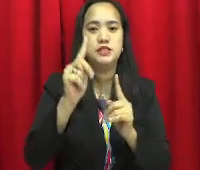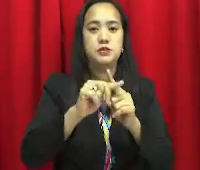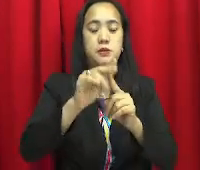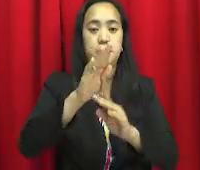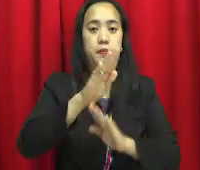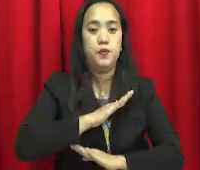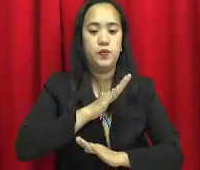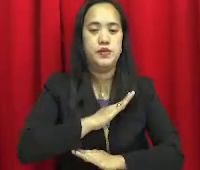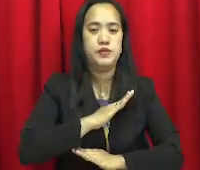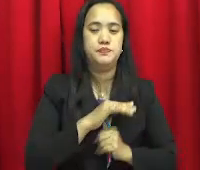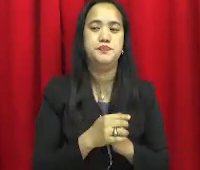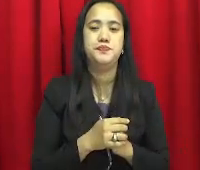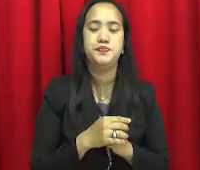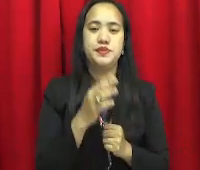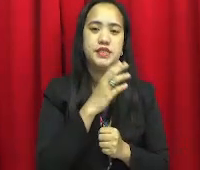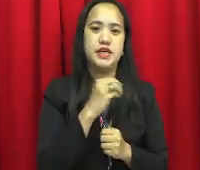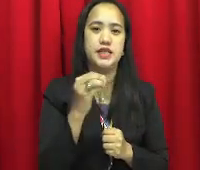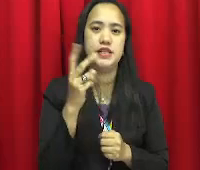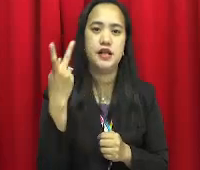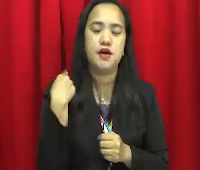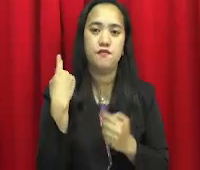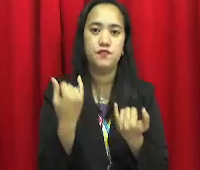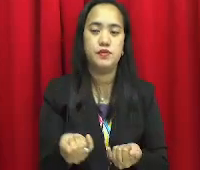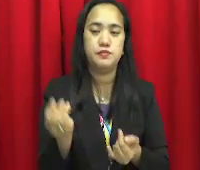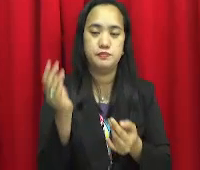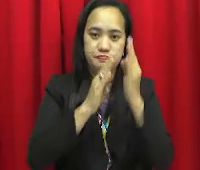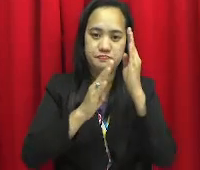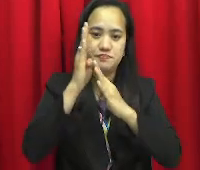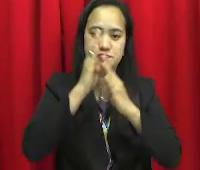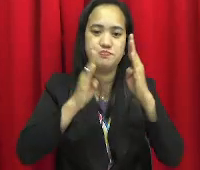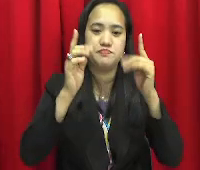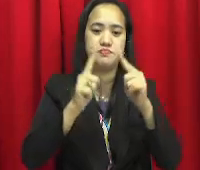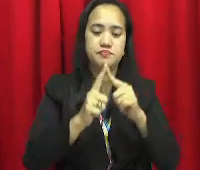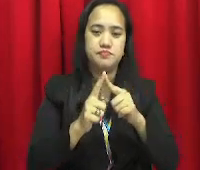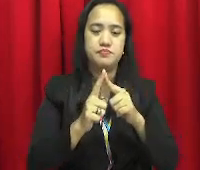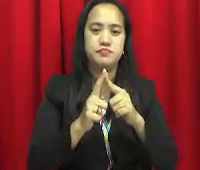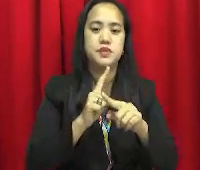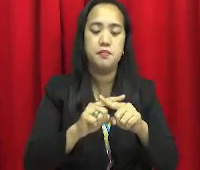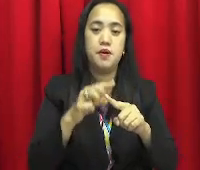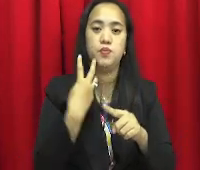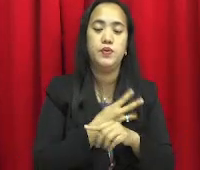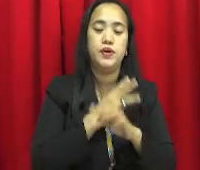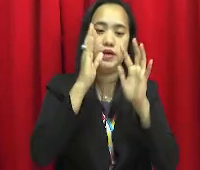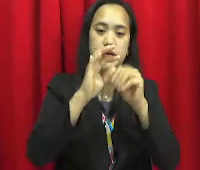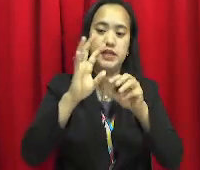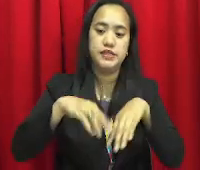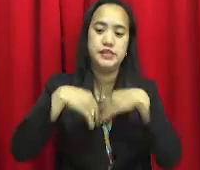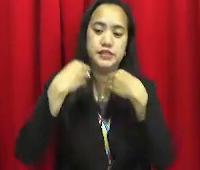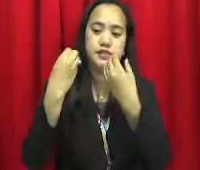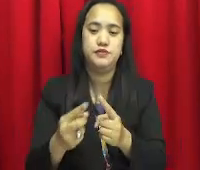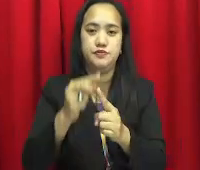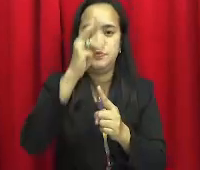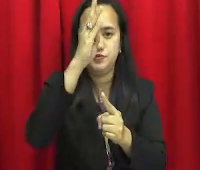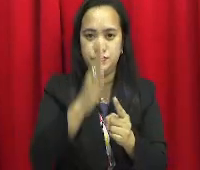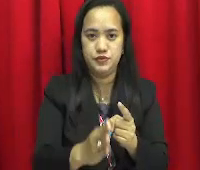nagkakaproblema tungkol sa bagay niyan, bagamat maliit ang kinikita natin, pero may naibibigay tayo sa Panginoon. Tandaan niyo mga kapatid,